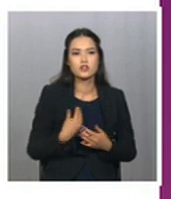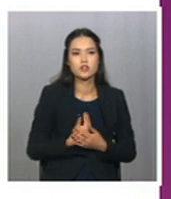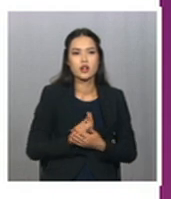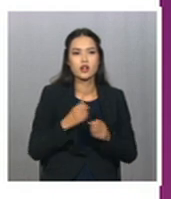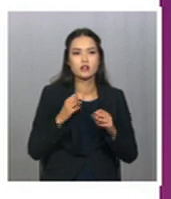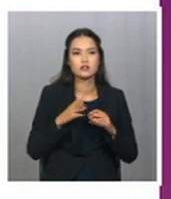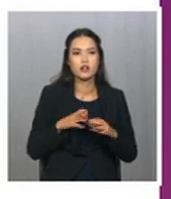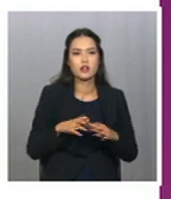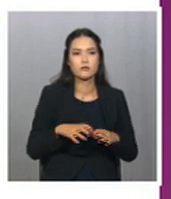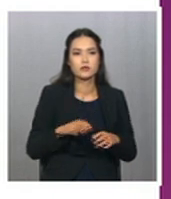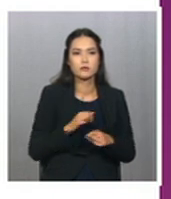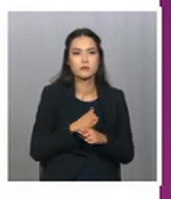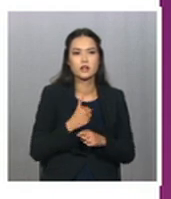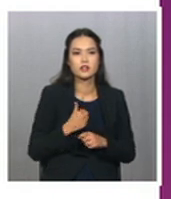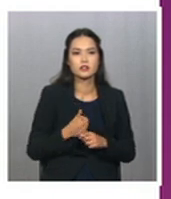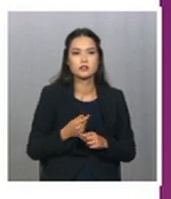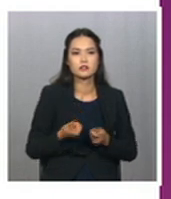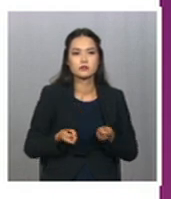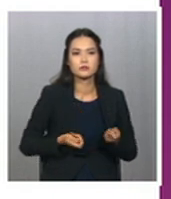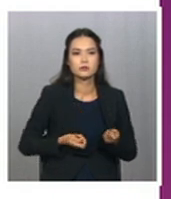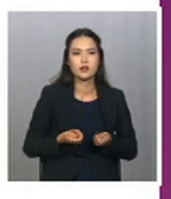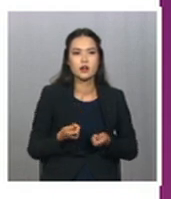мен байлықты иелену.